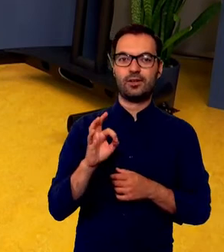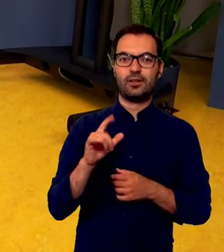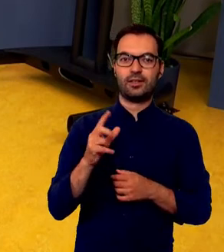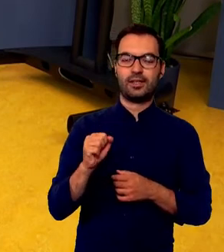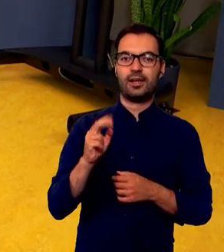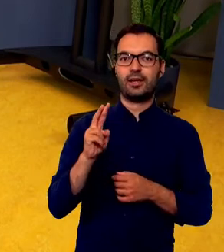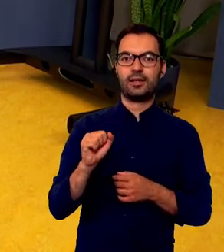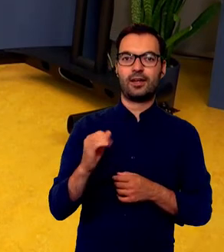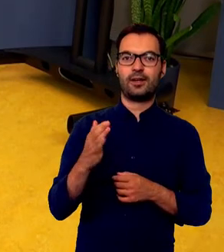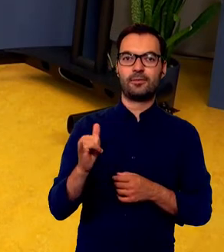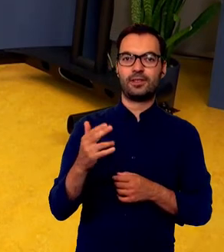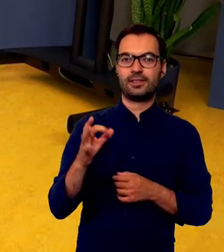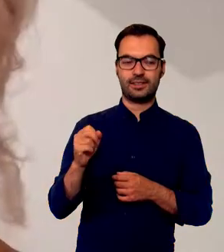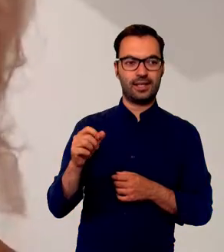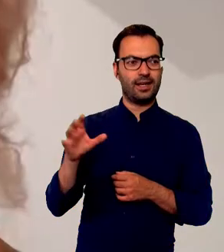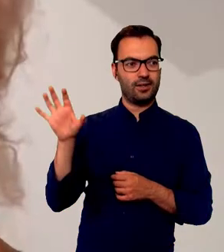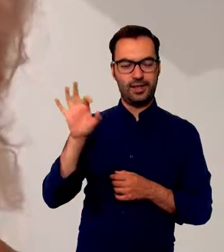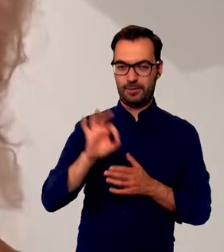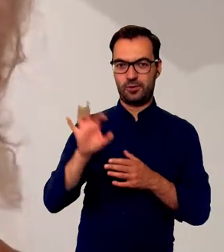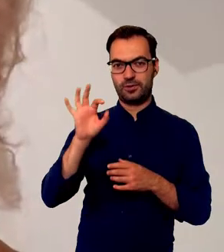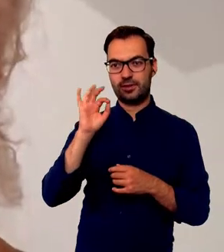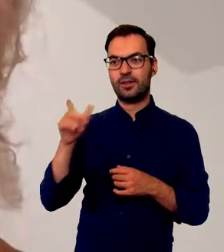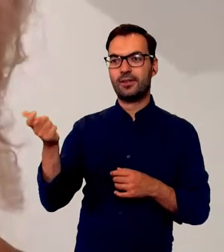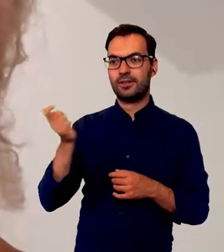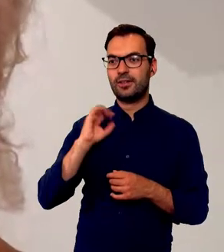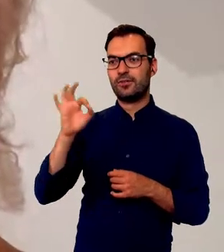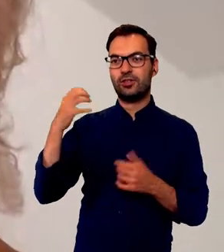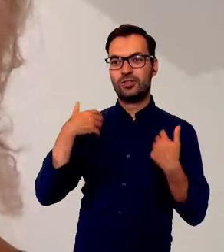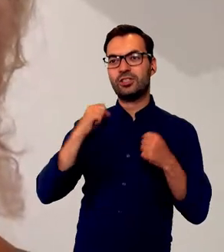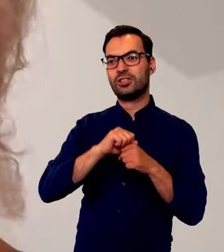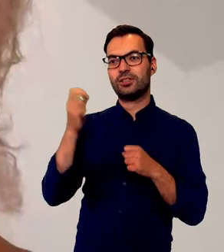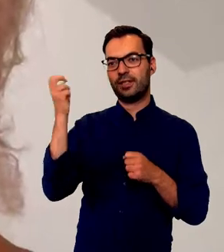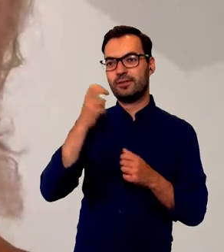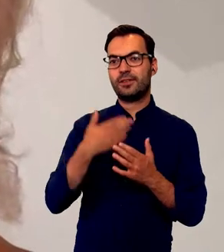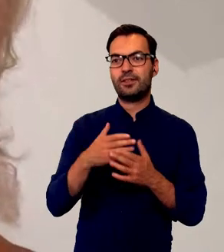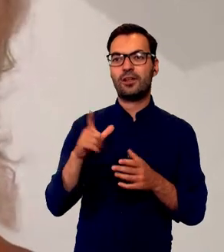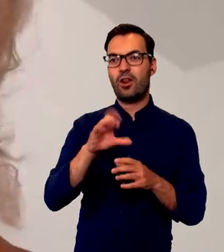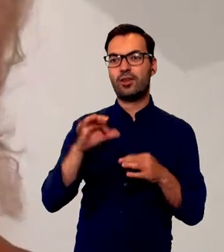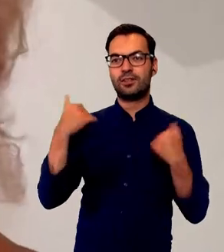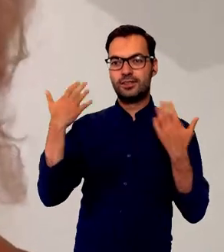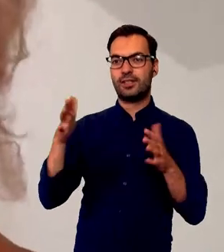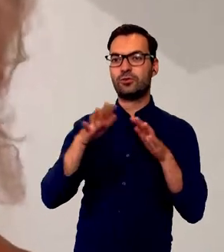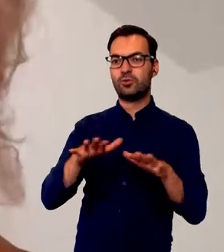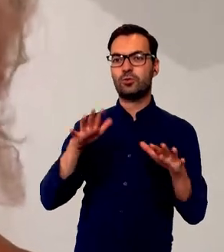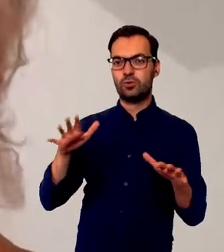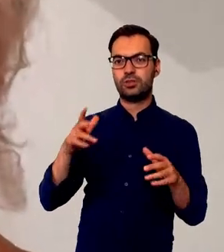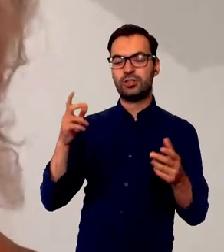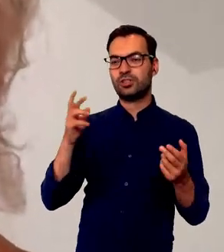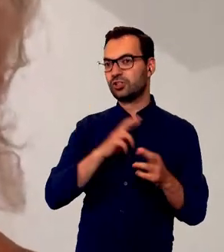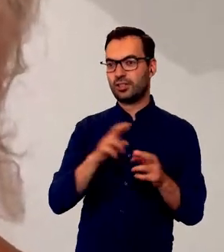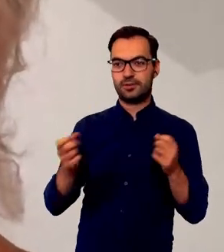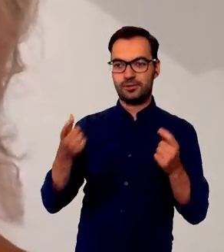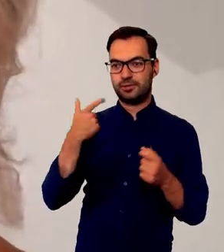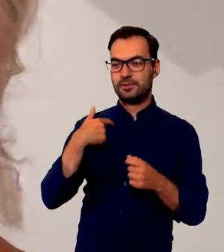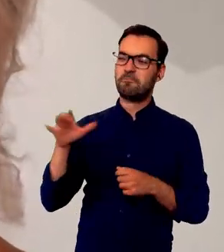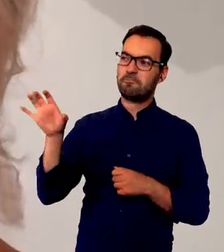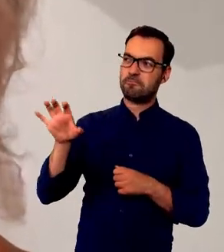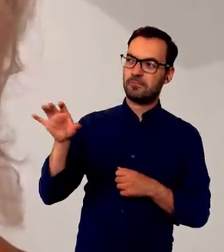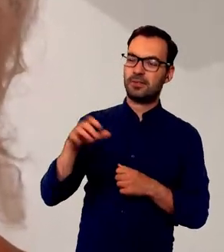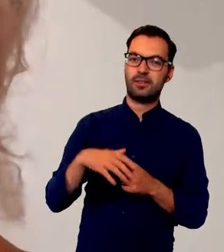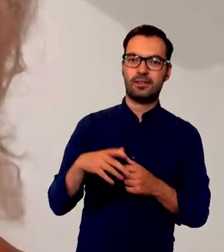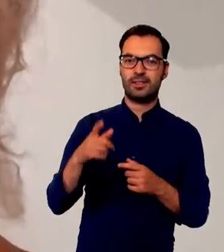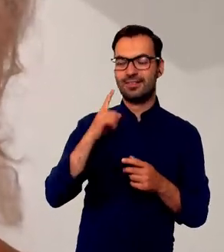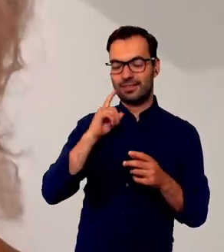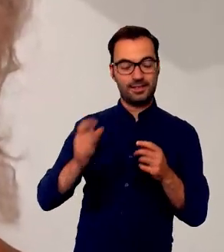która jest tu ze mną i wiem, że nas słucha, powiedziała, wiesz, twoje życie jest ciekawe, bo los daje ci tyle niesamowitych rzeczy, ja to obserwuję z boku, takich